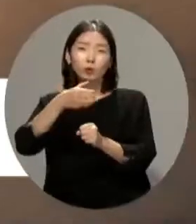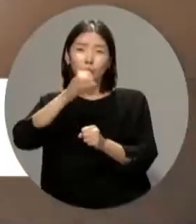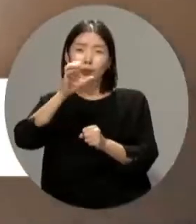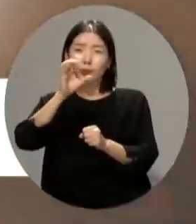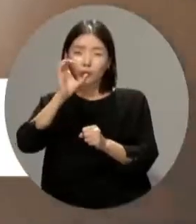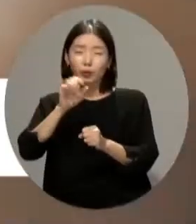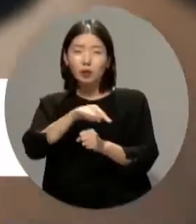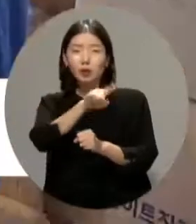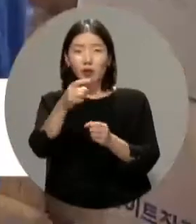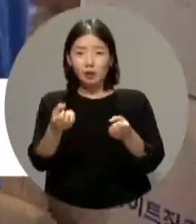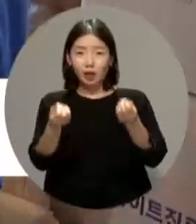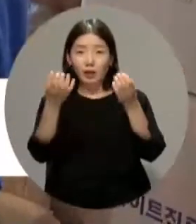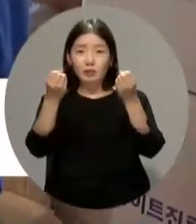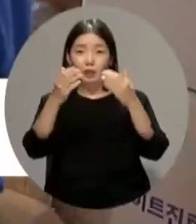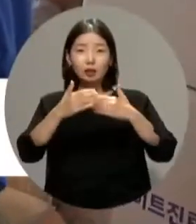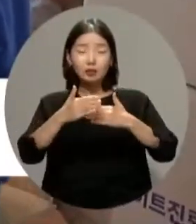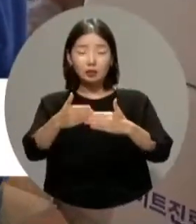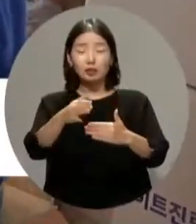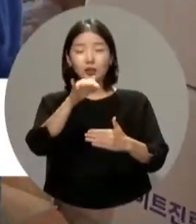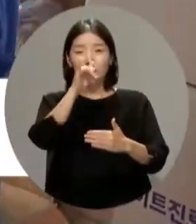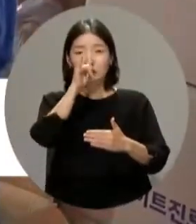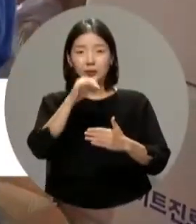치매 까메 페스티벌을 개최한다고 밝혔습니다